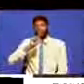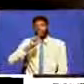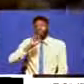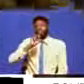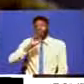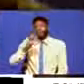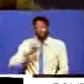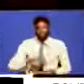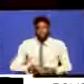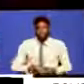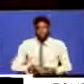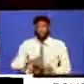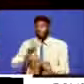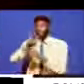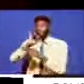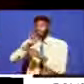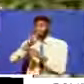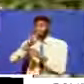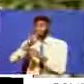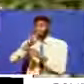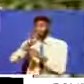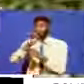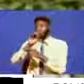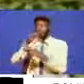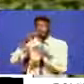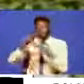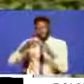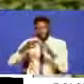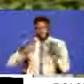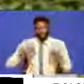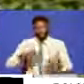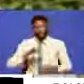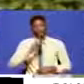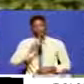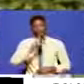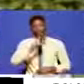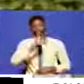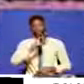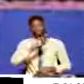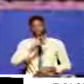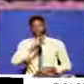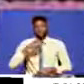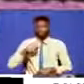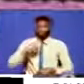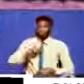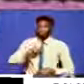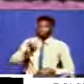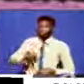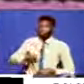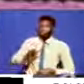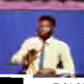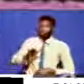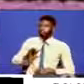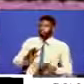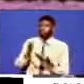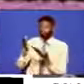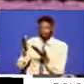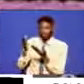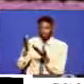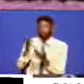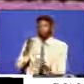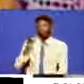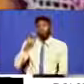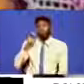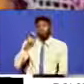mimi nilikuwa najulikana kama Amina. Mimi nilikuwa binti ya marehemu mzee Mombasa Mwambao